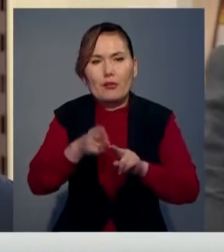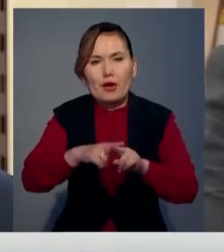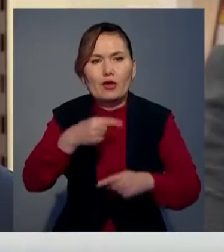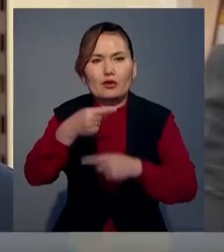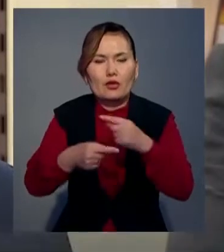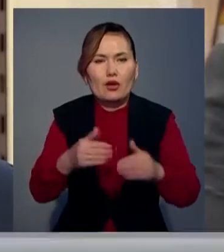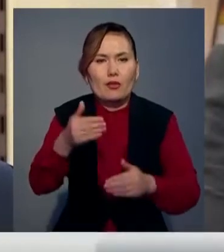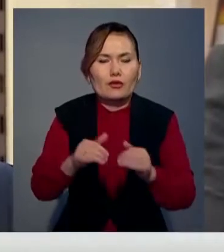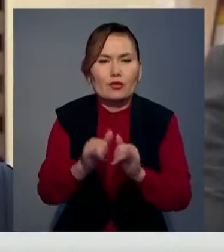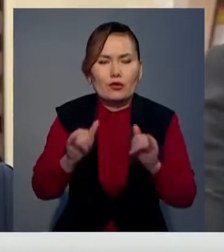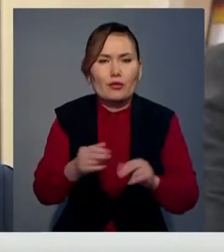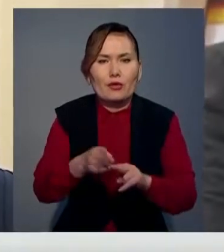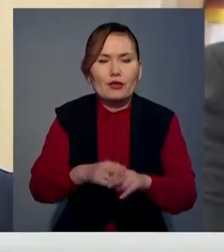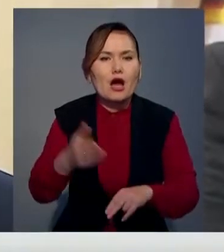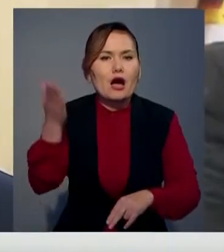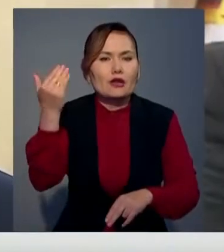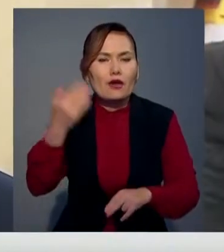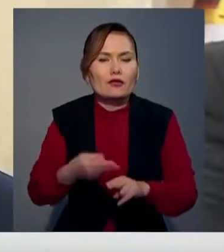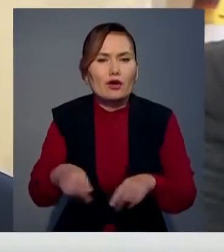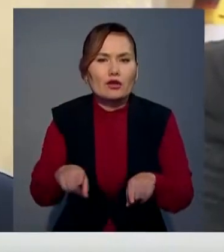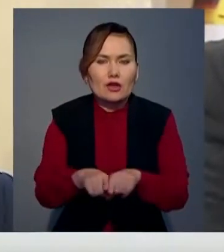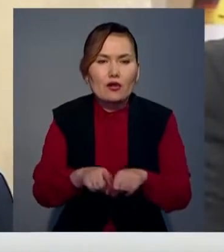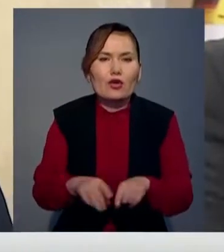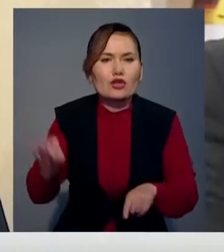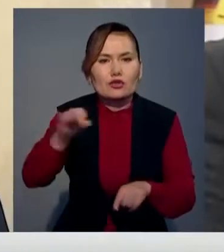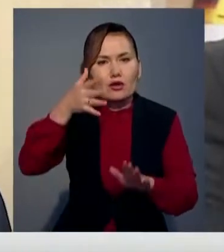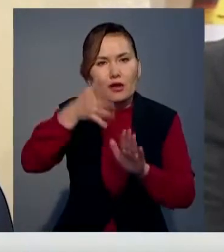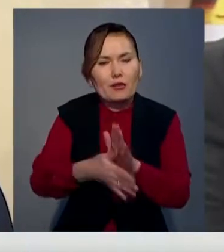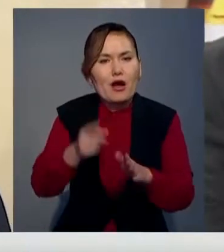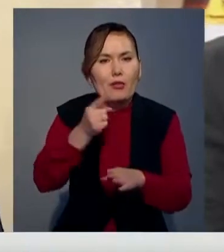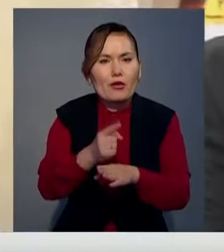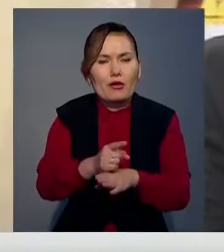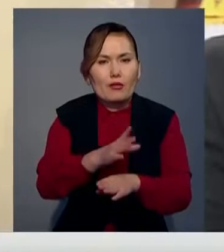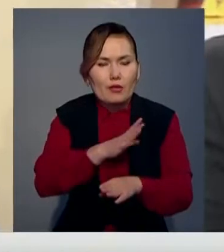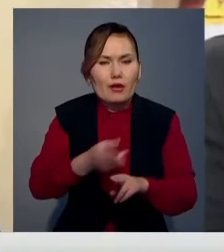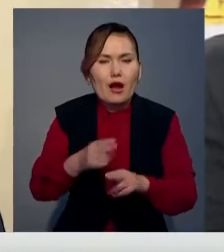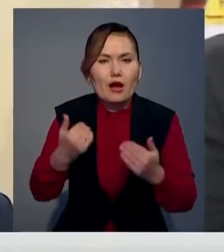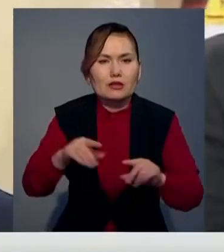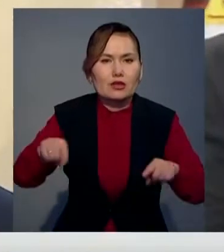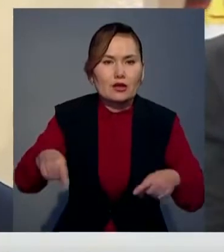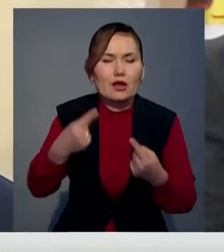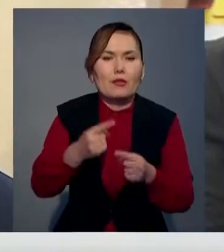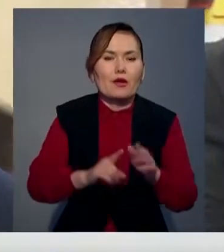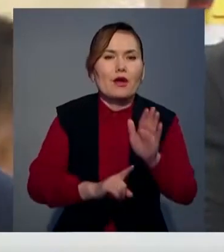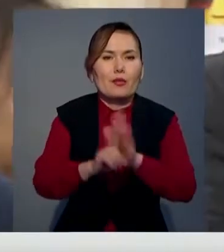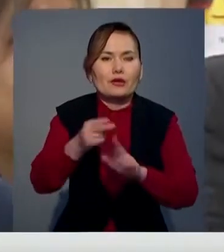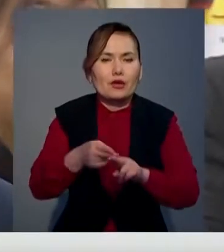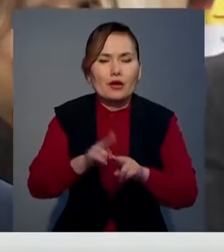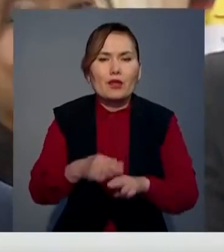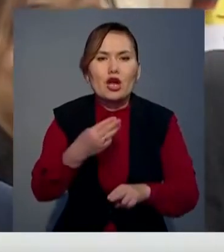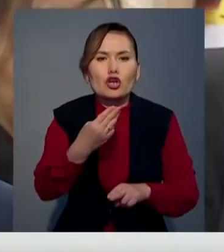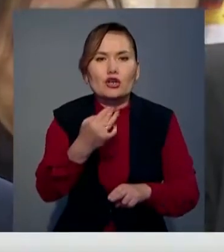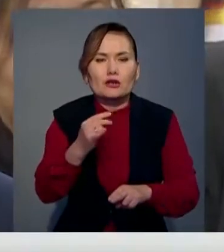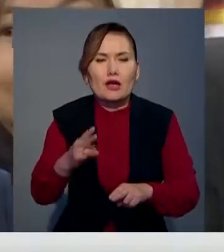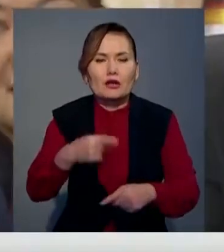алды. Бұрынғы уақытта тыйым салынған болатын. Қазақстан мен Монголияның ынтымақтастығы жандана түскеніне қуаныштымын. Шыңғыс бабамыздың ұрпақтары